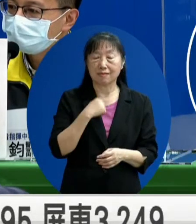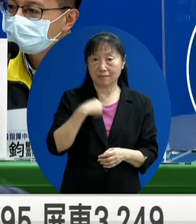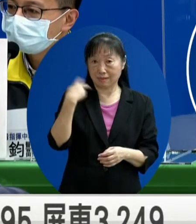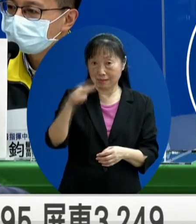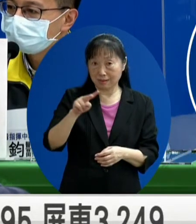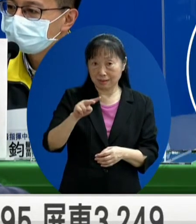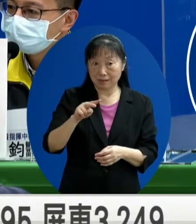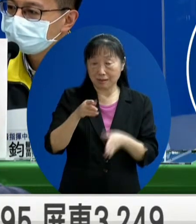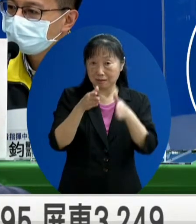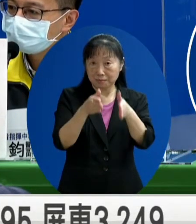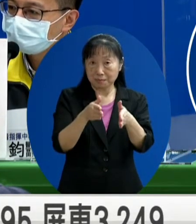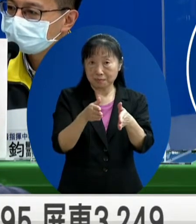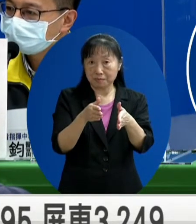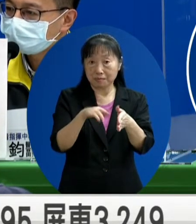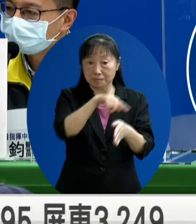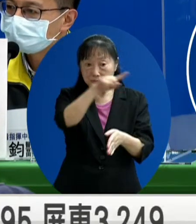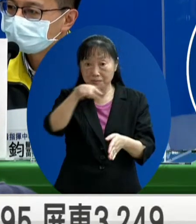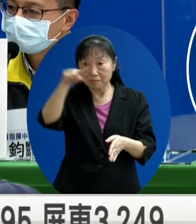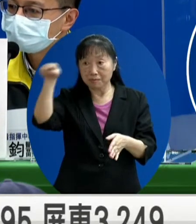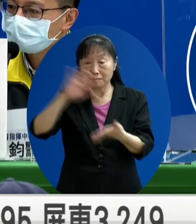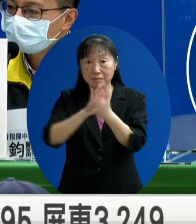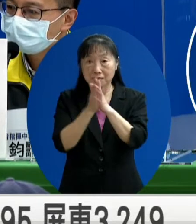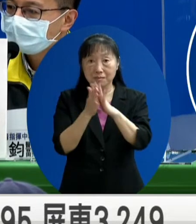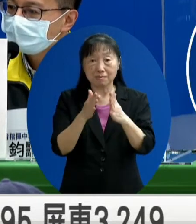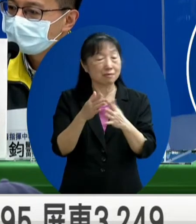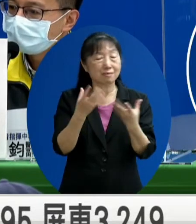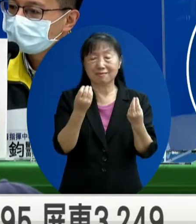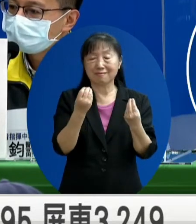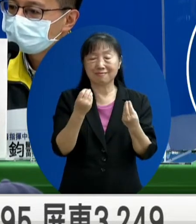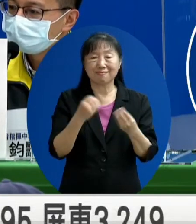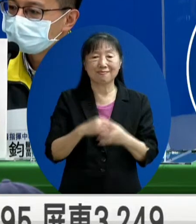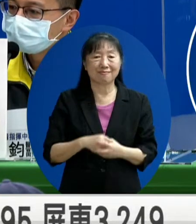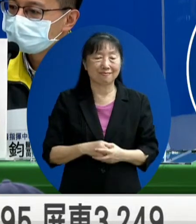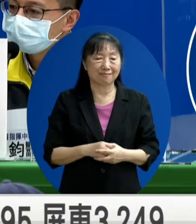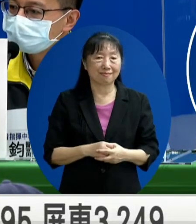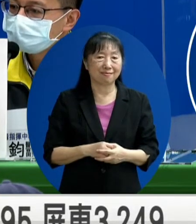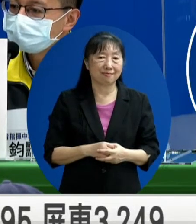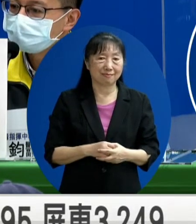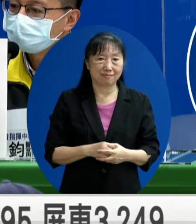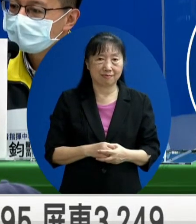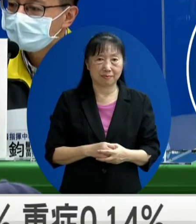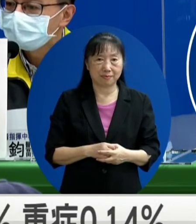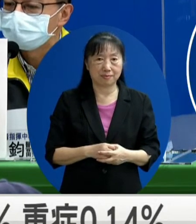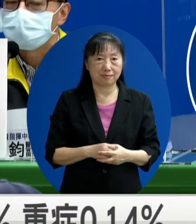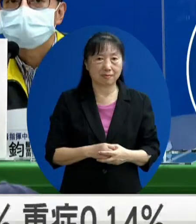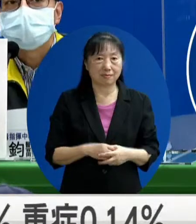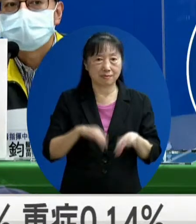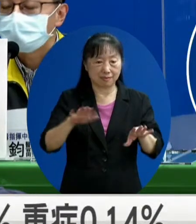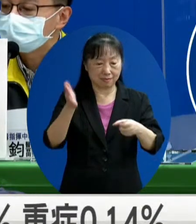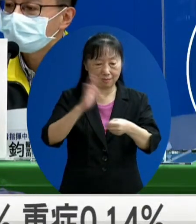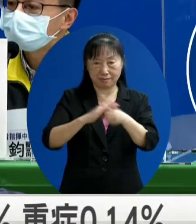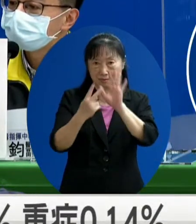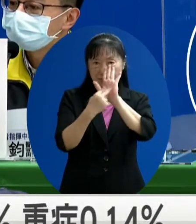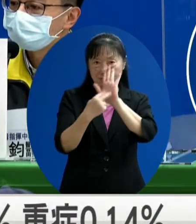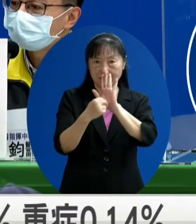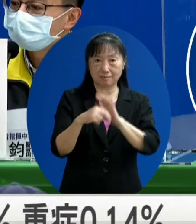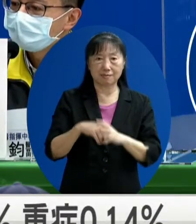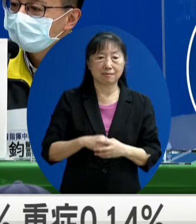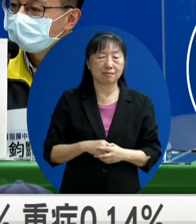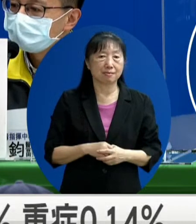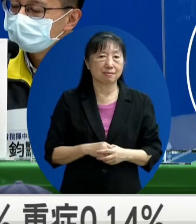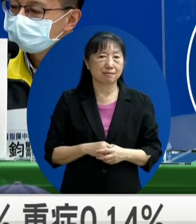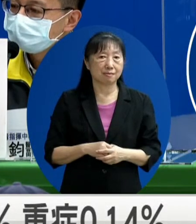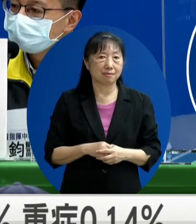特别就是波动太多的一个状况。那我们特别也是在这边补充强调一下，就是